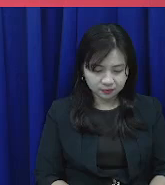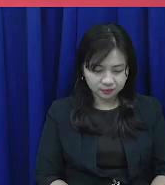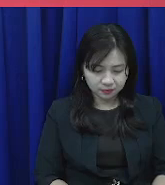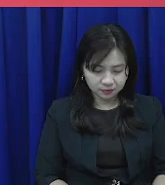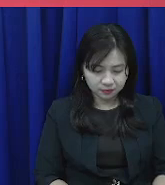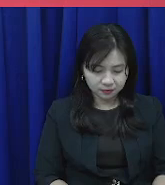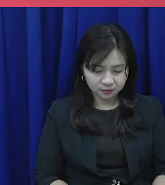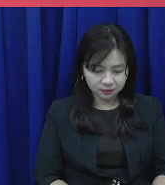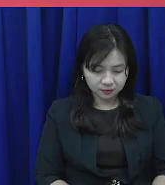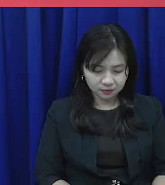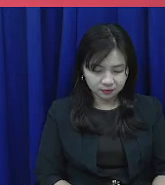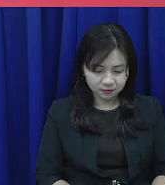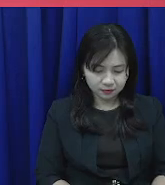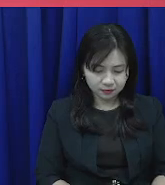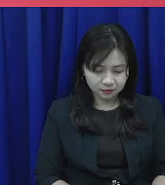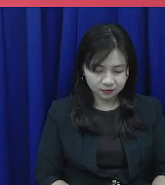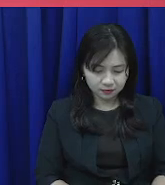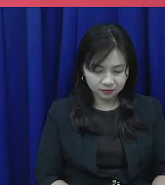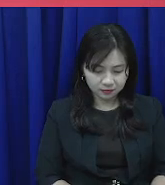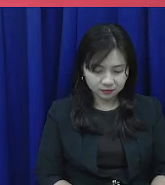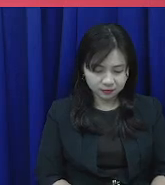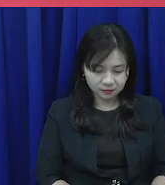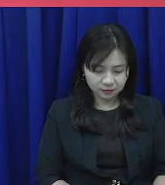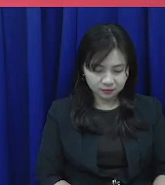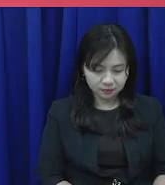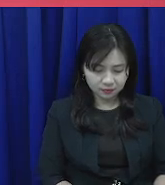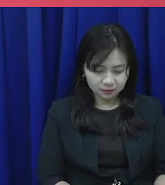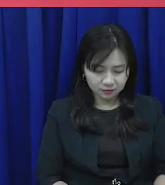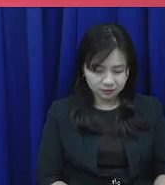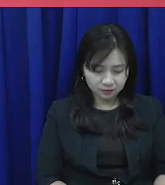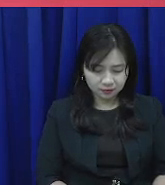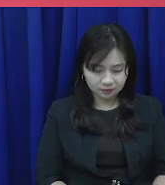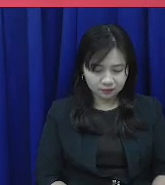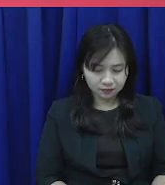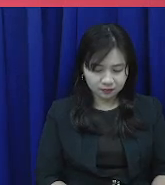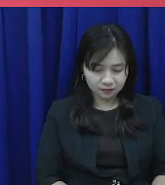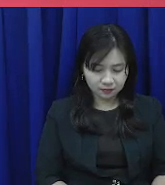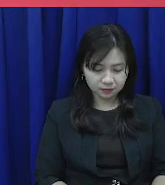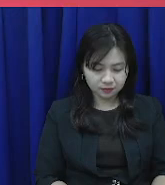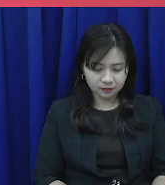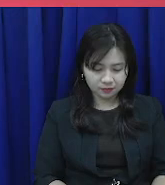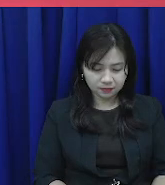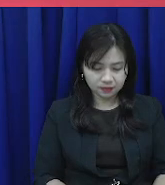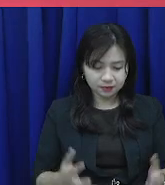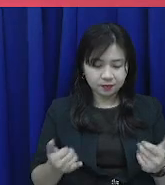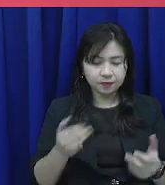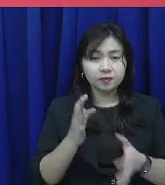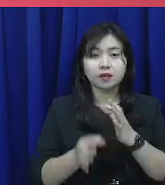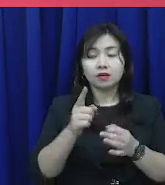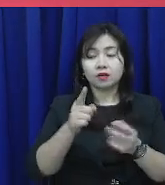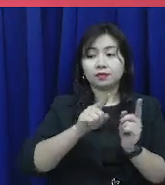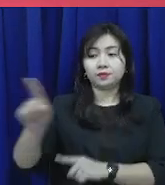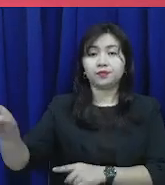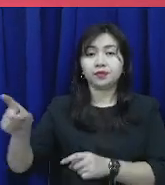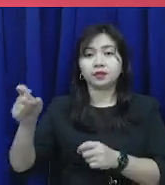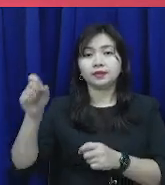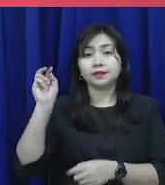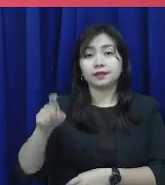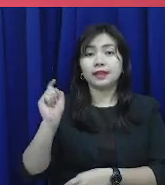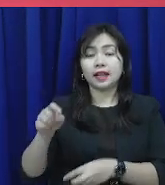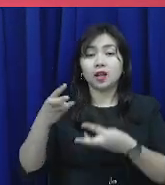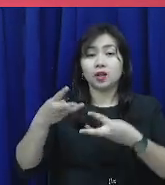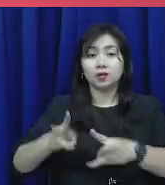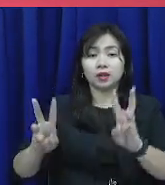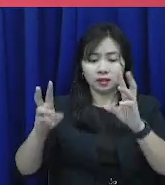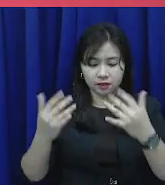Skyway parang Pag dumaan ka sa Skyway t sabihin mo parang walang sign dito ng ng speed limit ag diyan sa Skyway naganap ka ng na